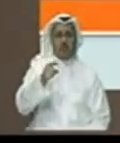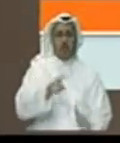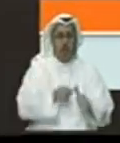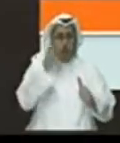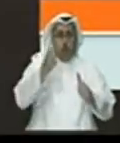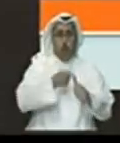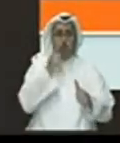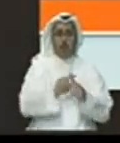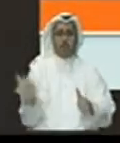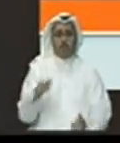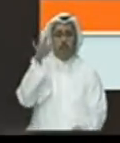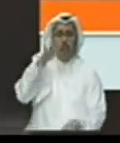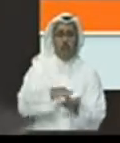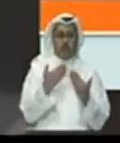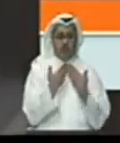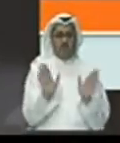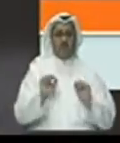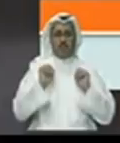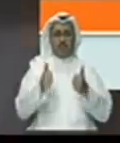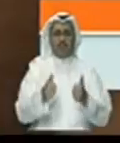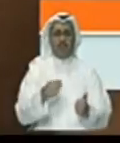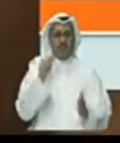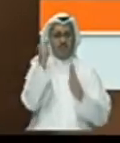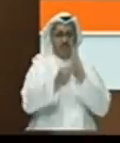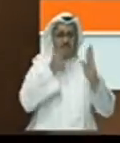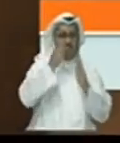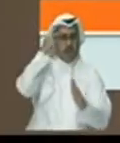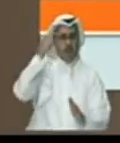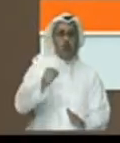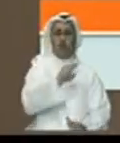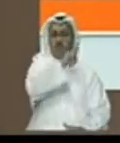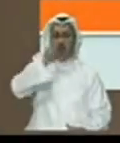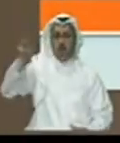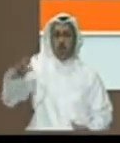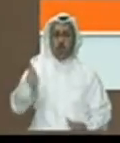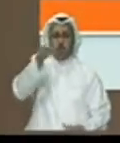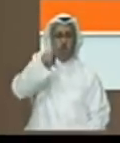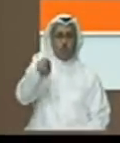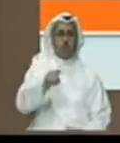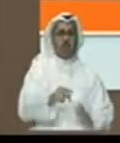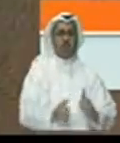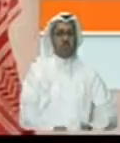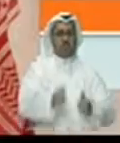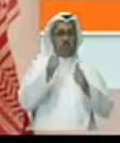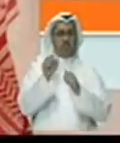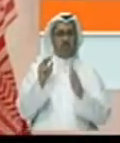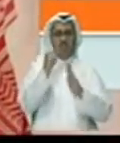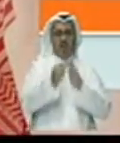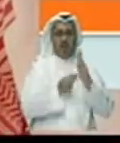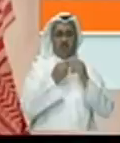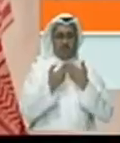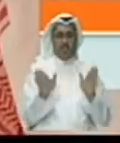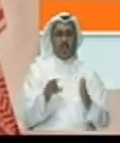لأول مرة في الشرق الأوسط افتتاح متحف الفنان العالمي النرويجي الراحل إدفارد مونك.